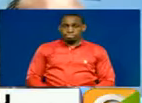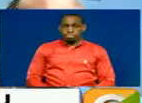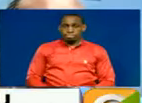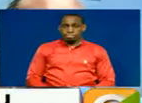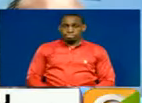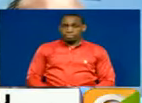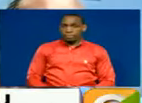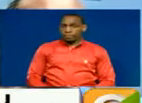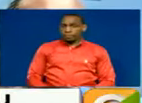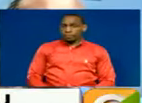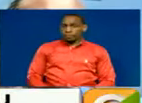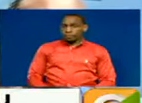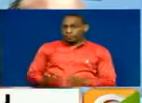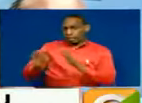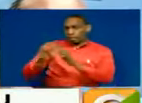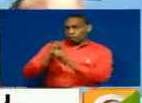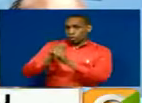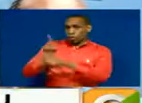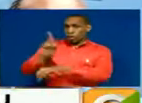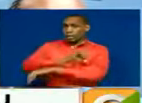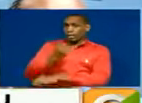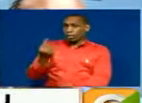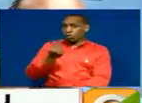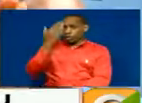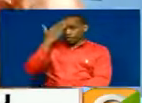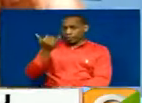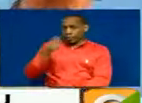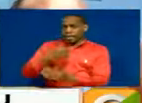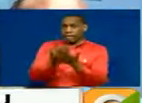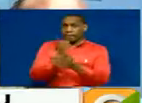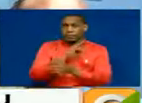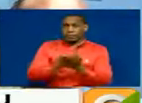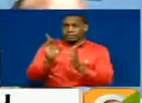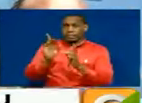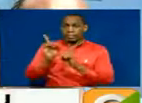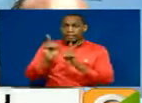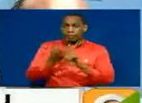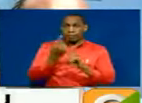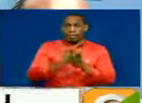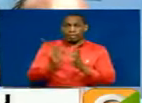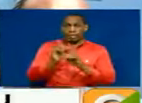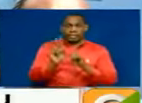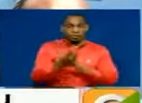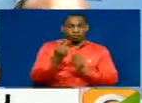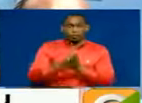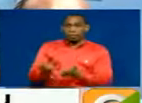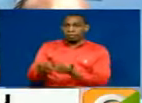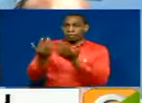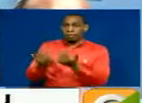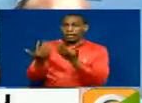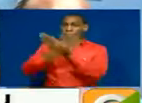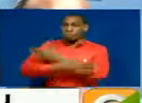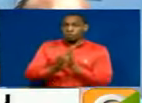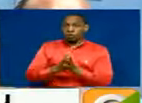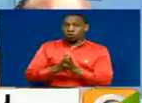Alikuwa inaonekana alikuwa amefanya kazi tu siku moja, sababu alifika tarehe moja na tarehe mbili akachomeka usiku yake.